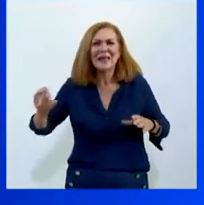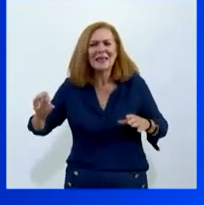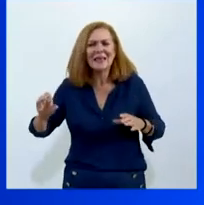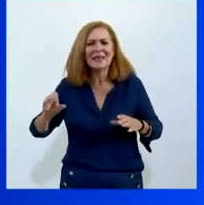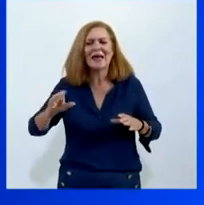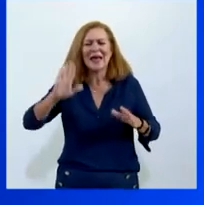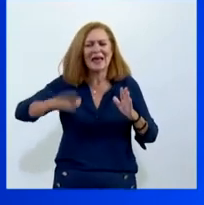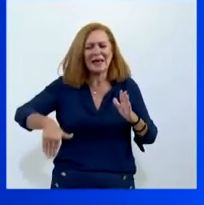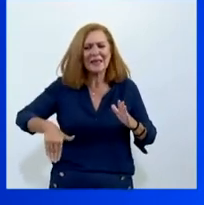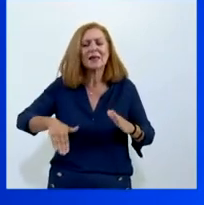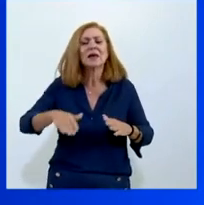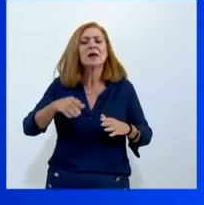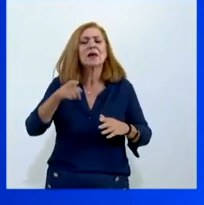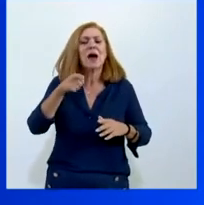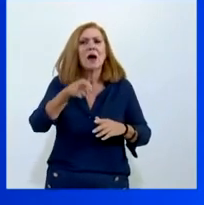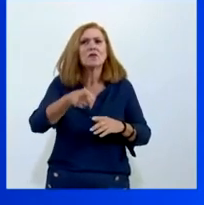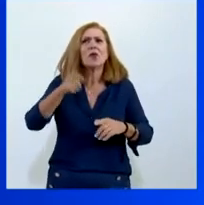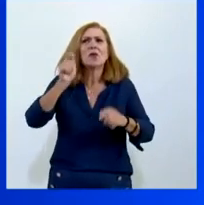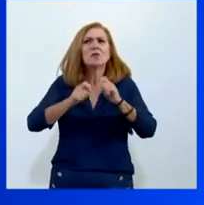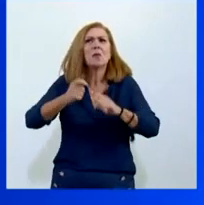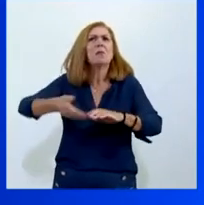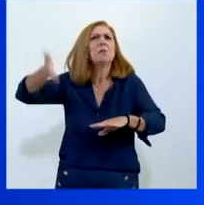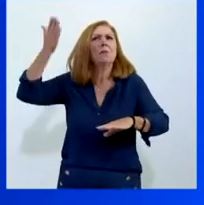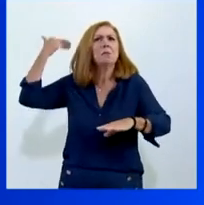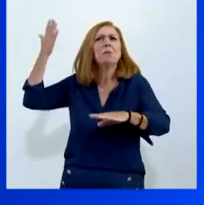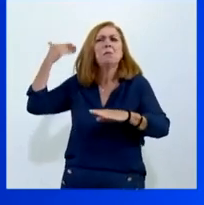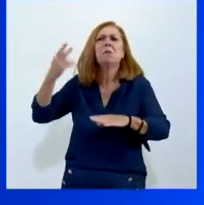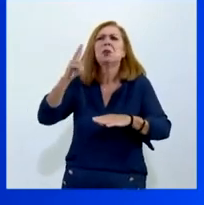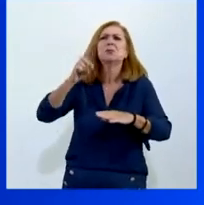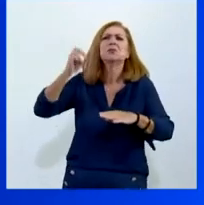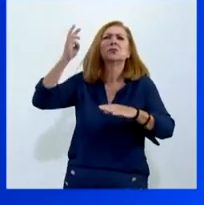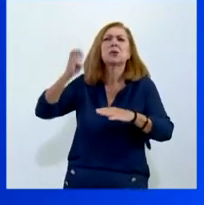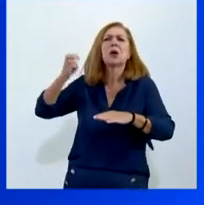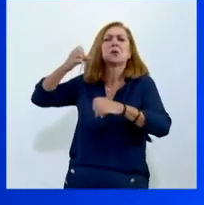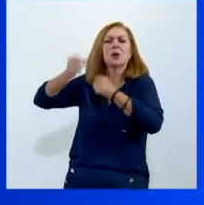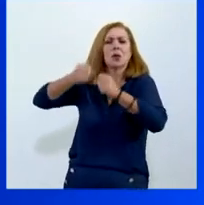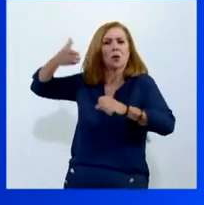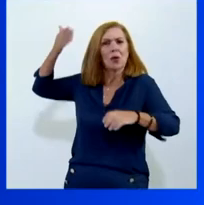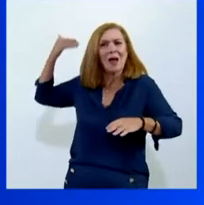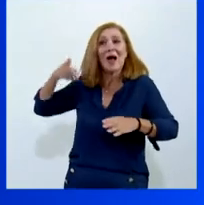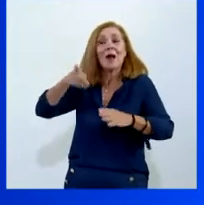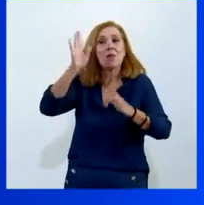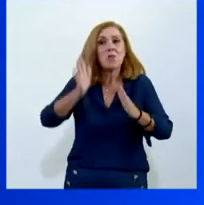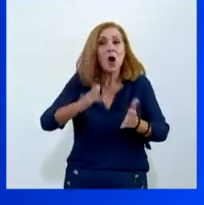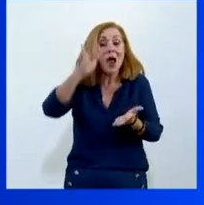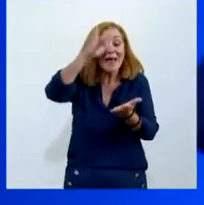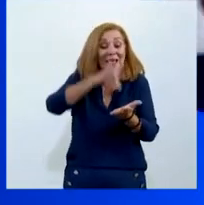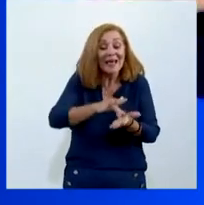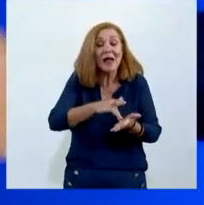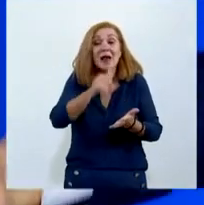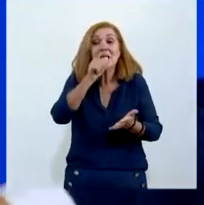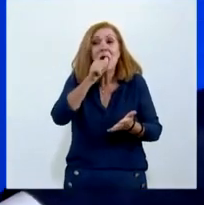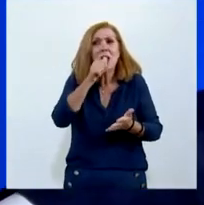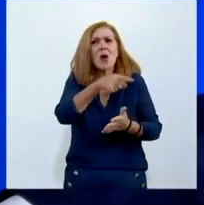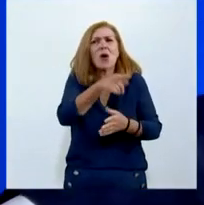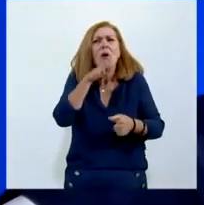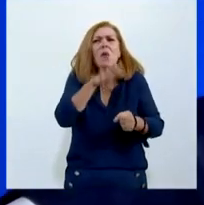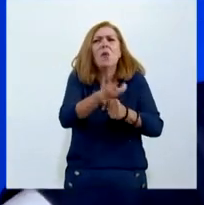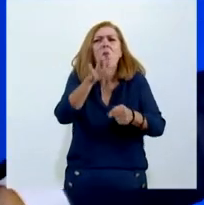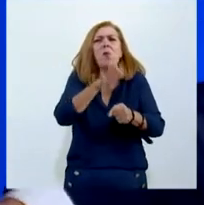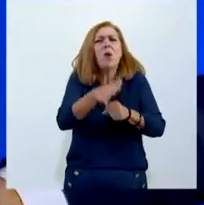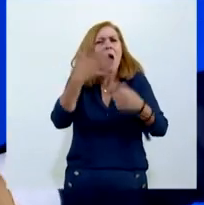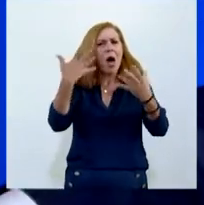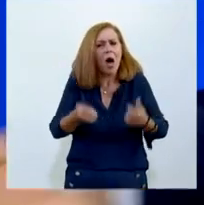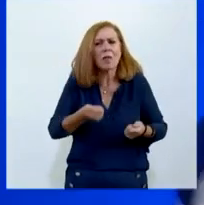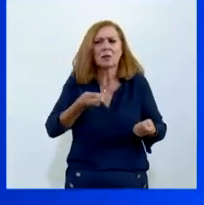οποίος φτιάχτηκε πριν από πολλές δεκαετίες, ακριβώς για να μπορεί να διαχειριστεί κεντρικά καλύτερα το νερό, το άφθονο νερό το οποίο υπήρχε στη Δυτική Κρήτη,